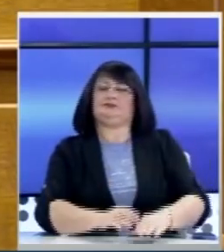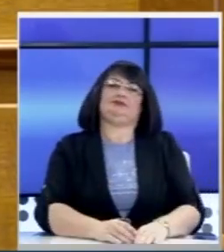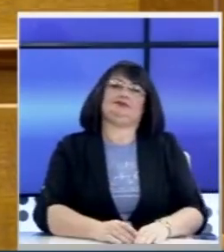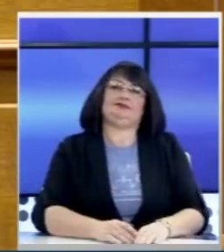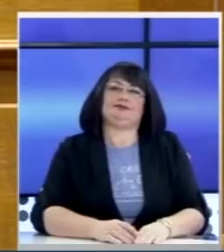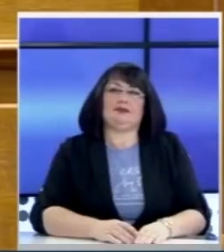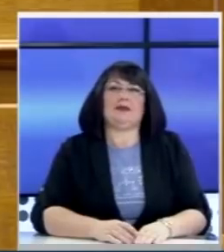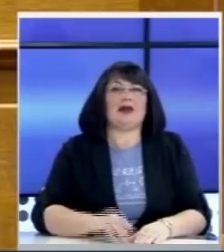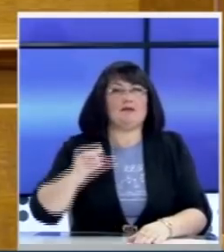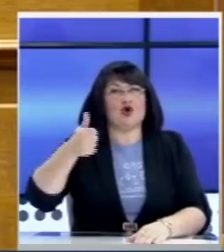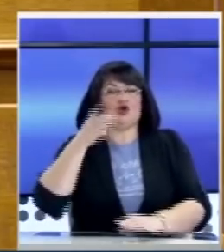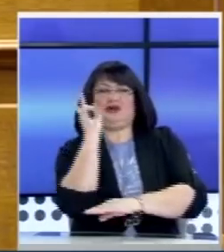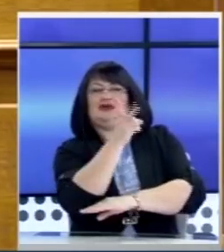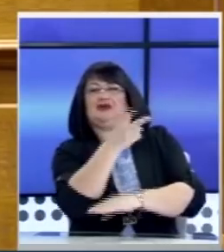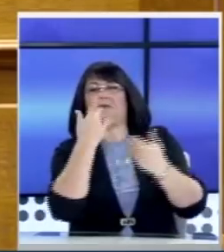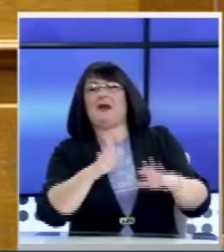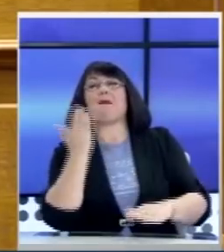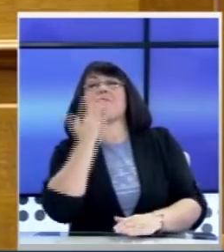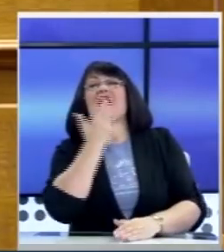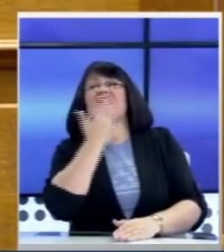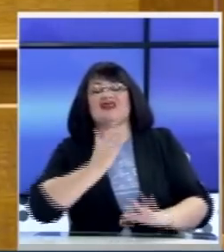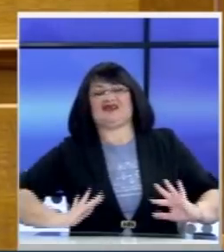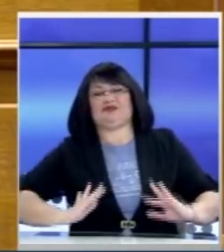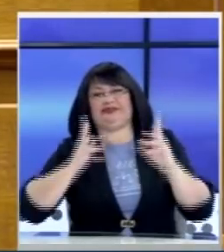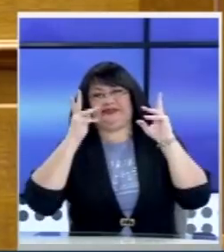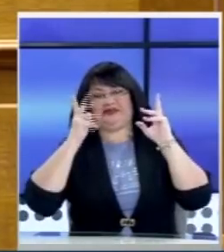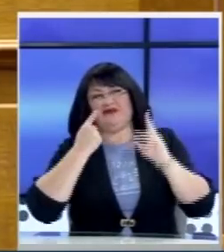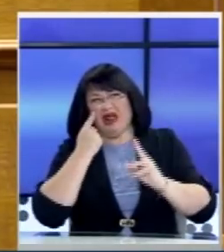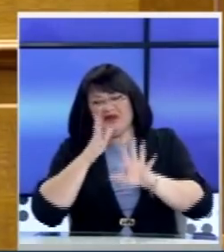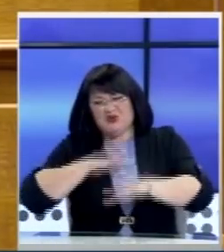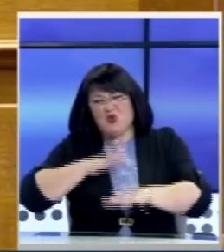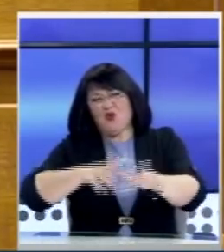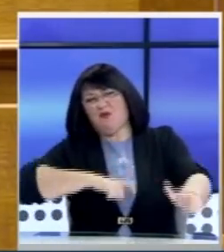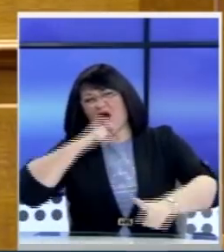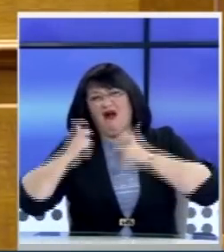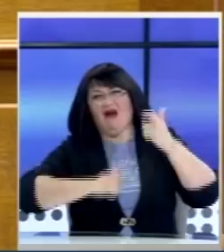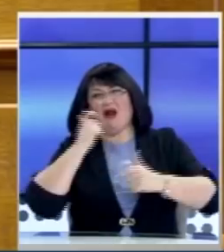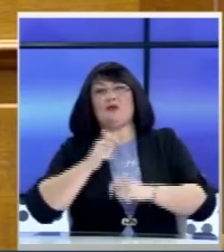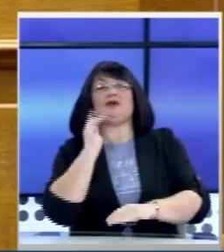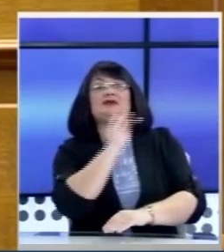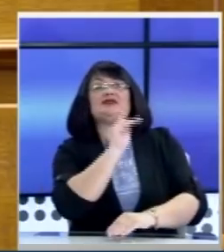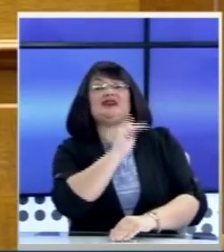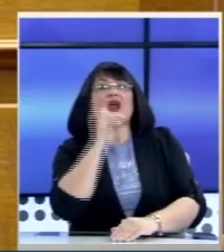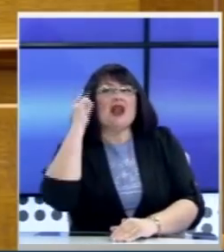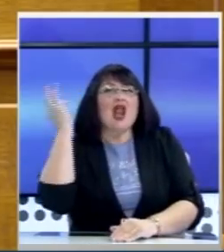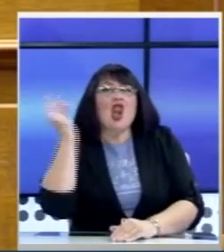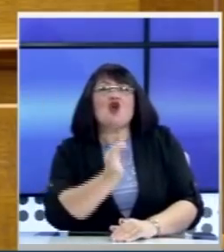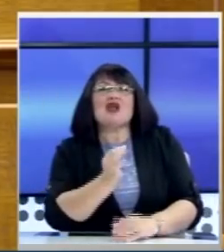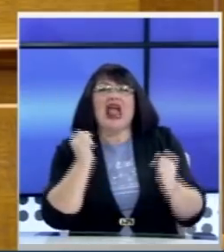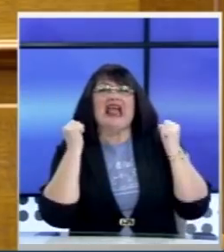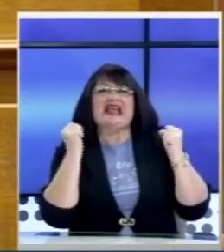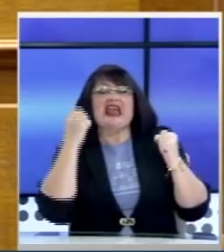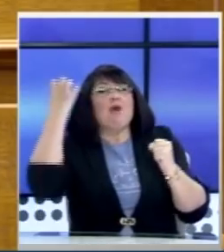έχετε εισπράξει και από τους μαθητές, που με τις κινητοποιήσεις τους ζητούσαν τα αυτονόητα για την υγεία